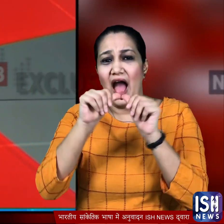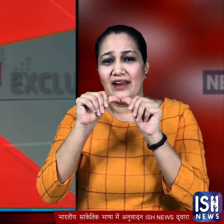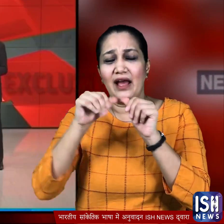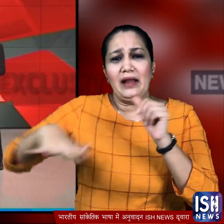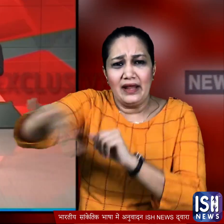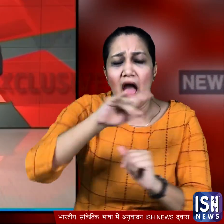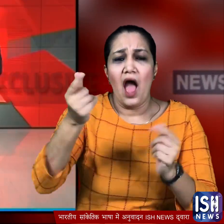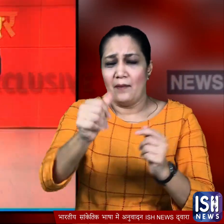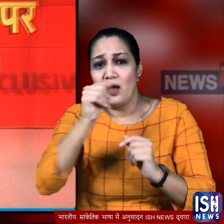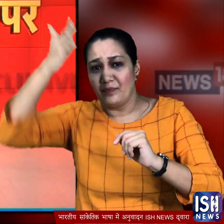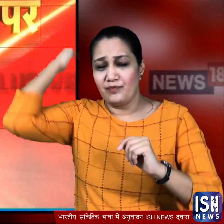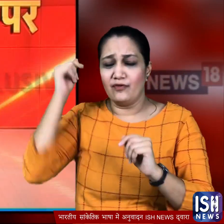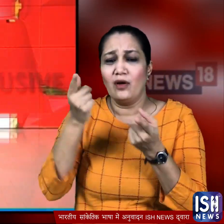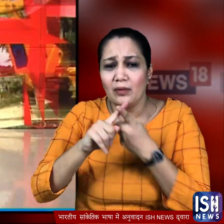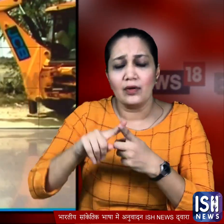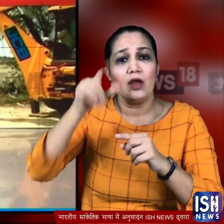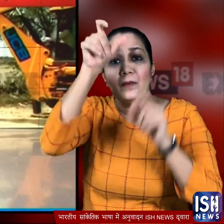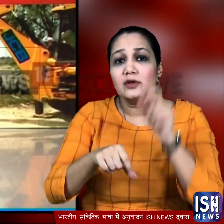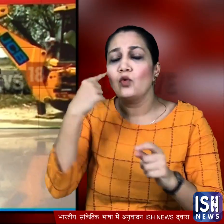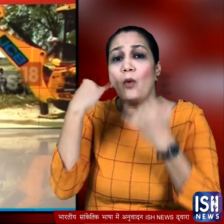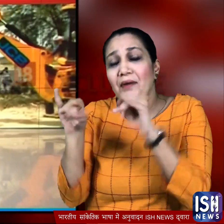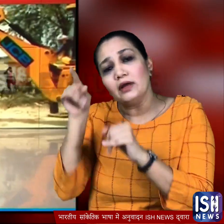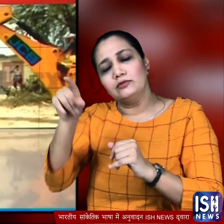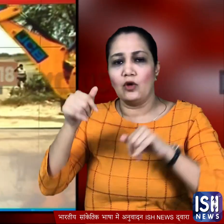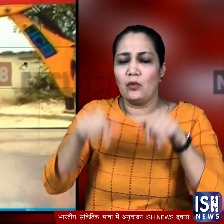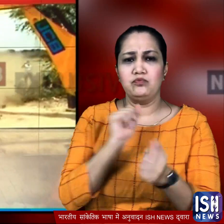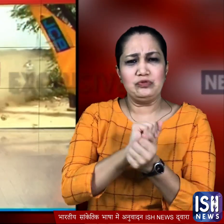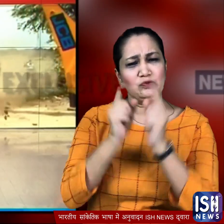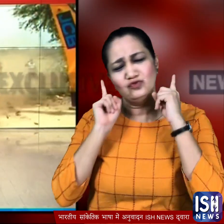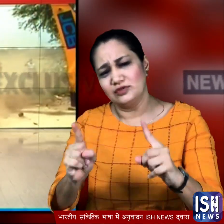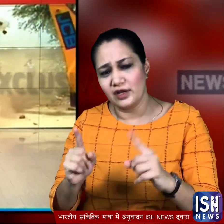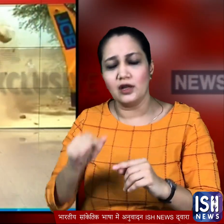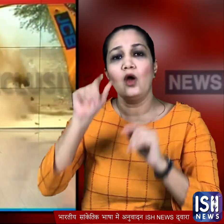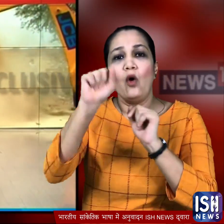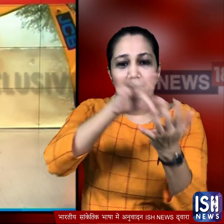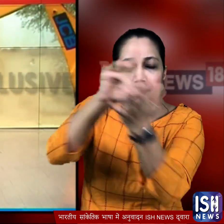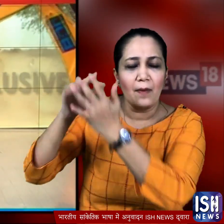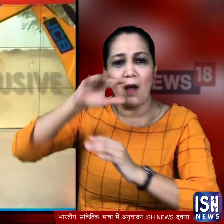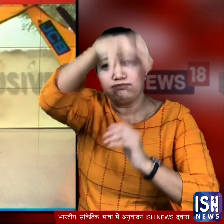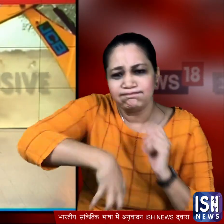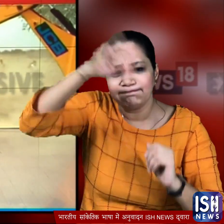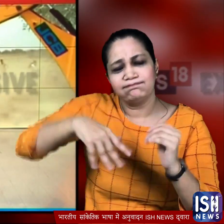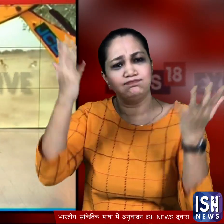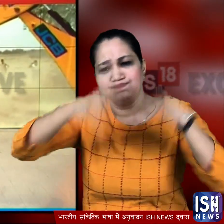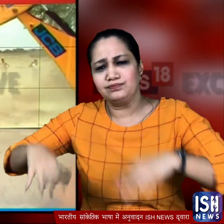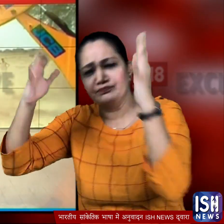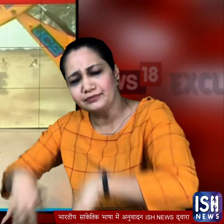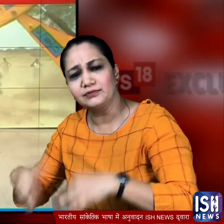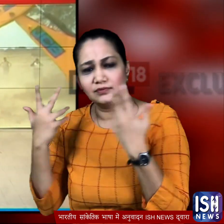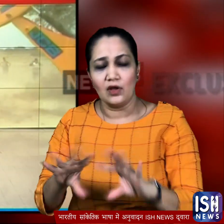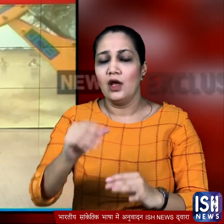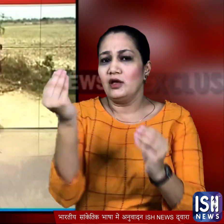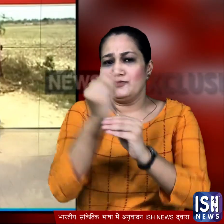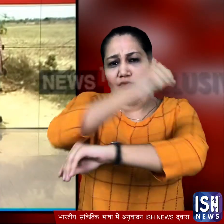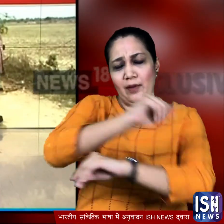बाद पुलिस ने आरोपी के खिलाफ ताबड़तोड़ एक्शन लेना शुरू कर दिया और उसके ठिकानों पर बुलडोजर चला दिया। वहां कुछ दिन पहले जहरीली शराब पीने से कई